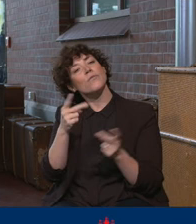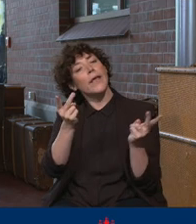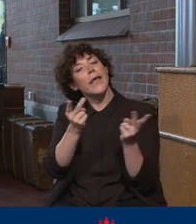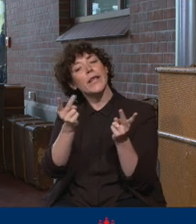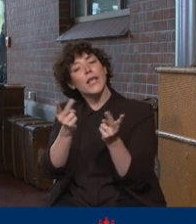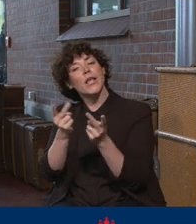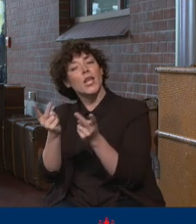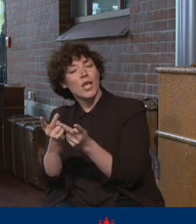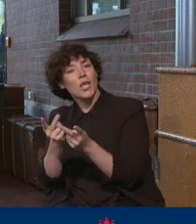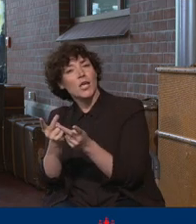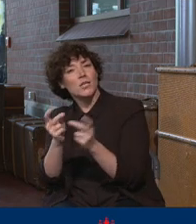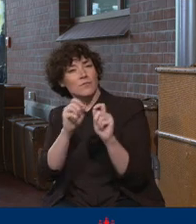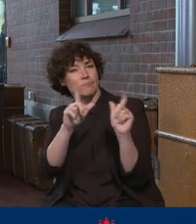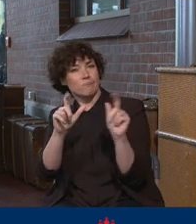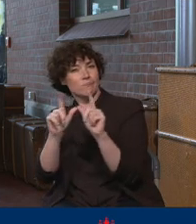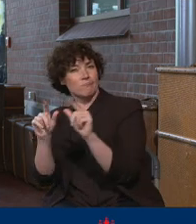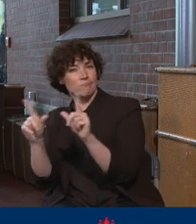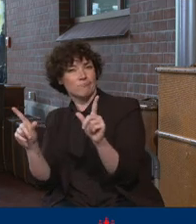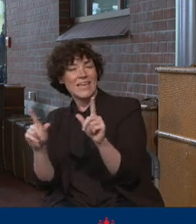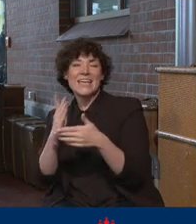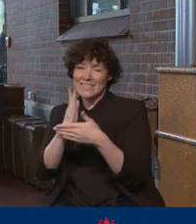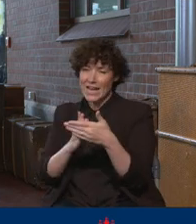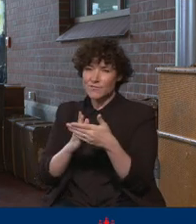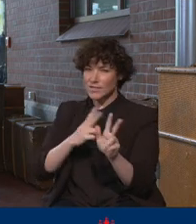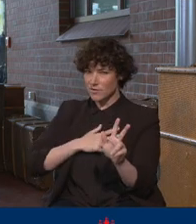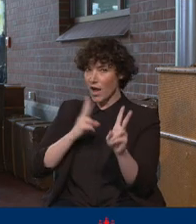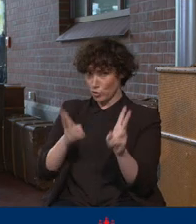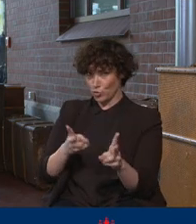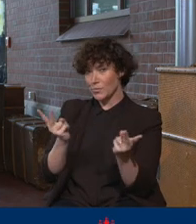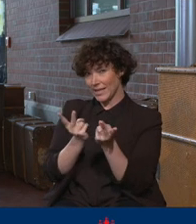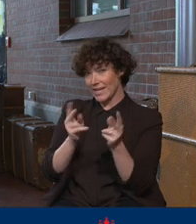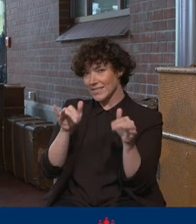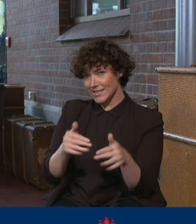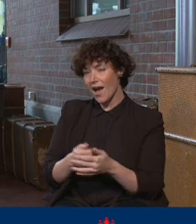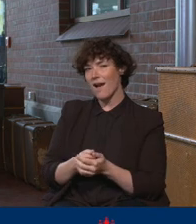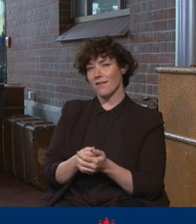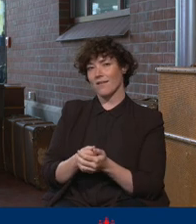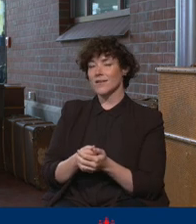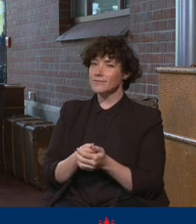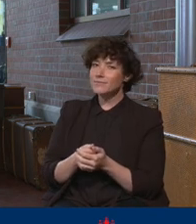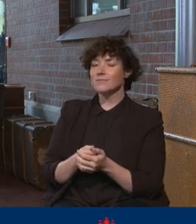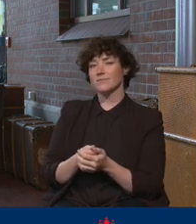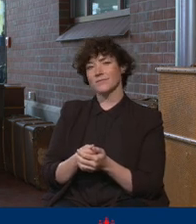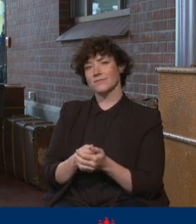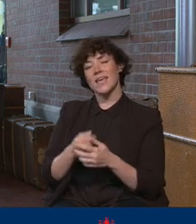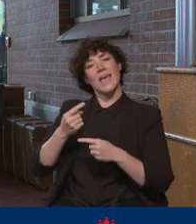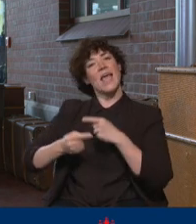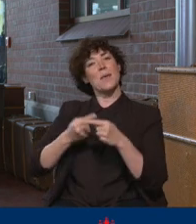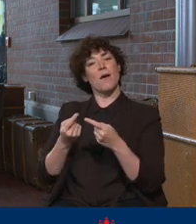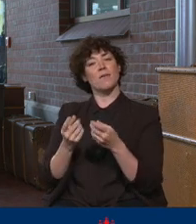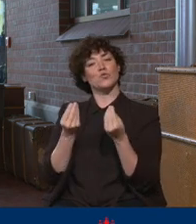aus das ist in teilen auch so sie haben sich immer mit diesen gesamtraum